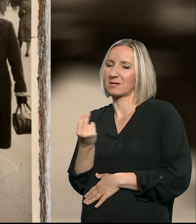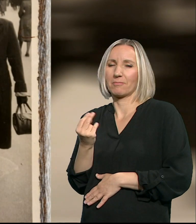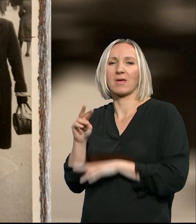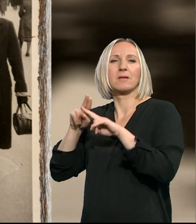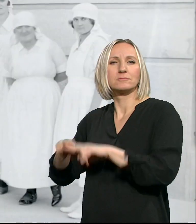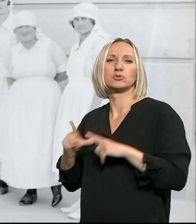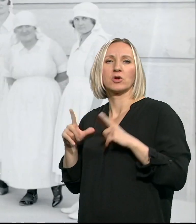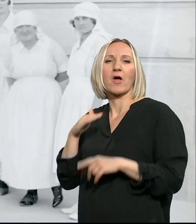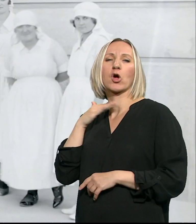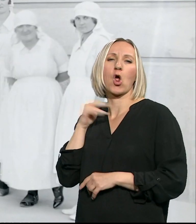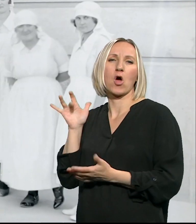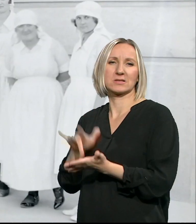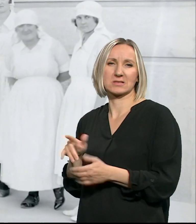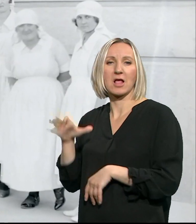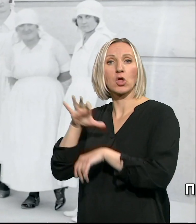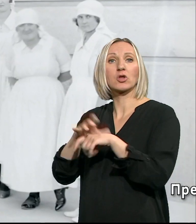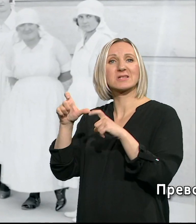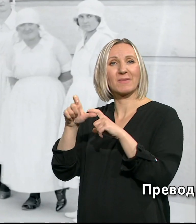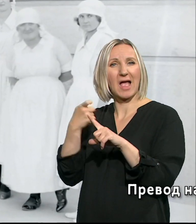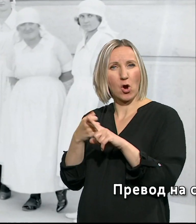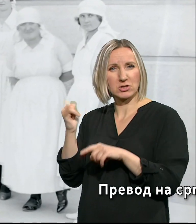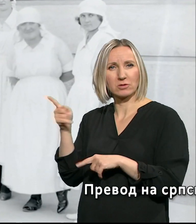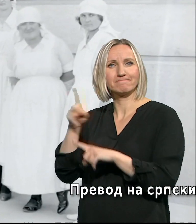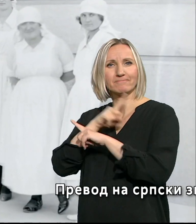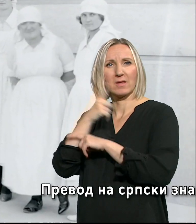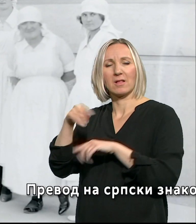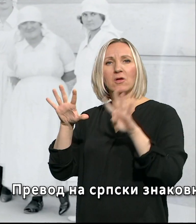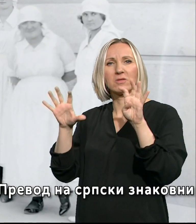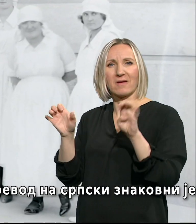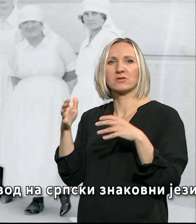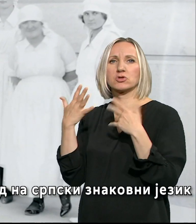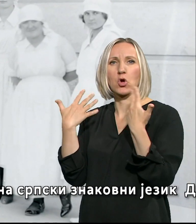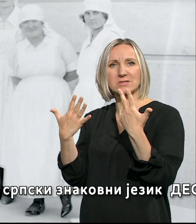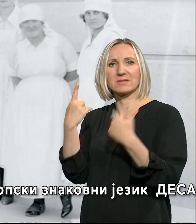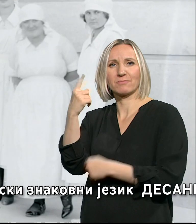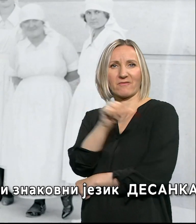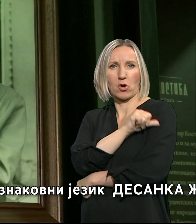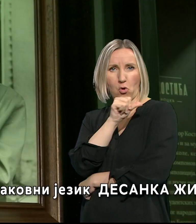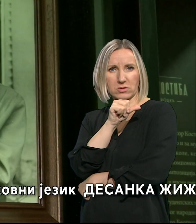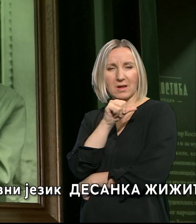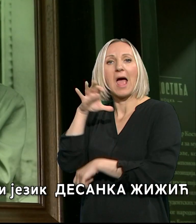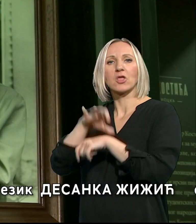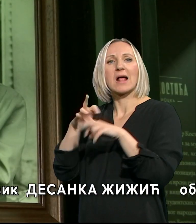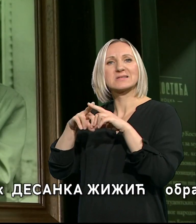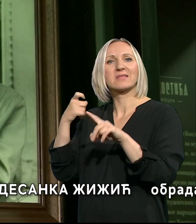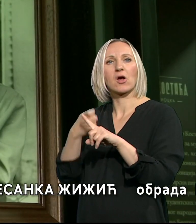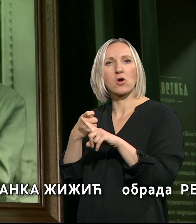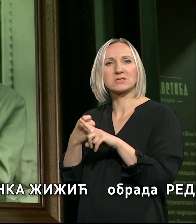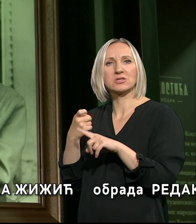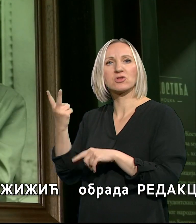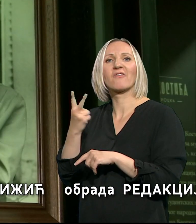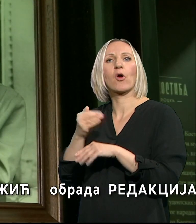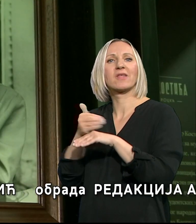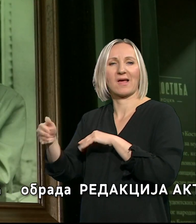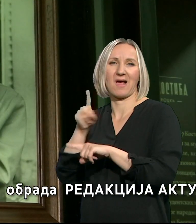u Grockoj. Doktorka Smilja Kostić-Joksić preminula je 1981. a doktor Aleksandar Kostić dve